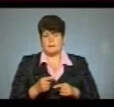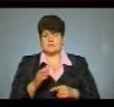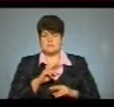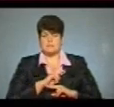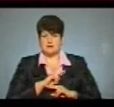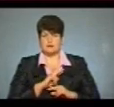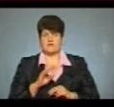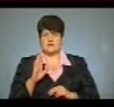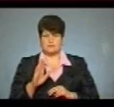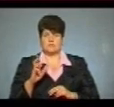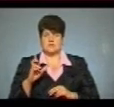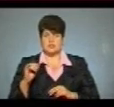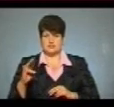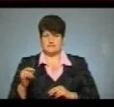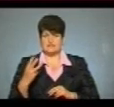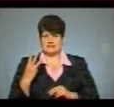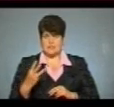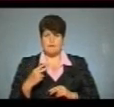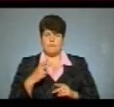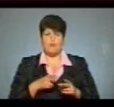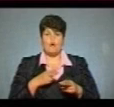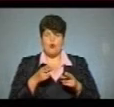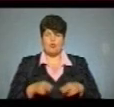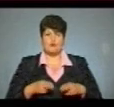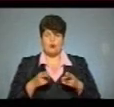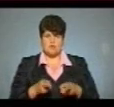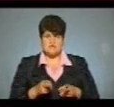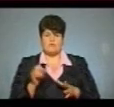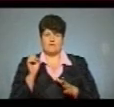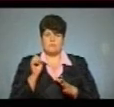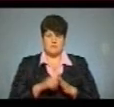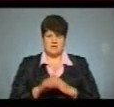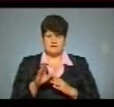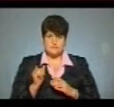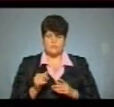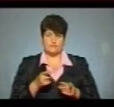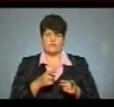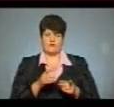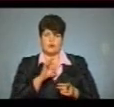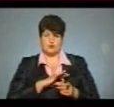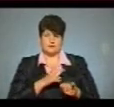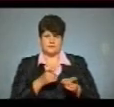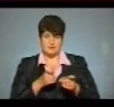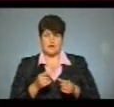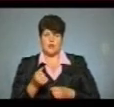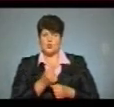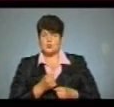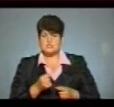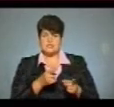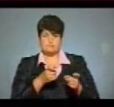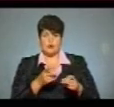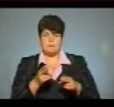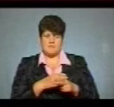Біляшевичу інкримінують 3 статті – погроза вбивством, хуліганство із застосуванням вогнепальної зброї і носіння вогнепальної зброї